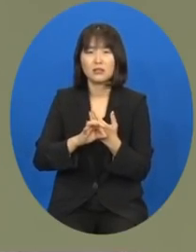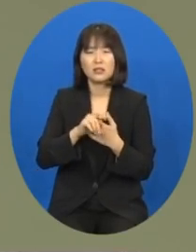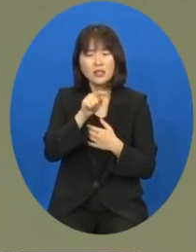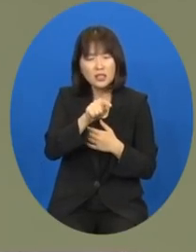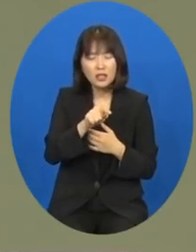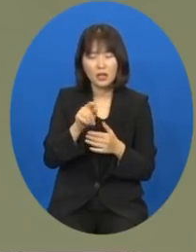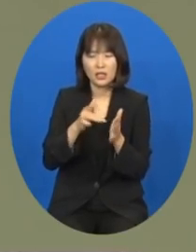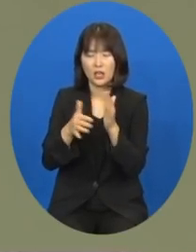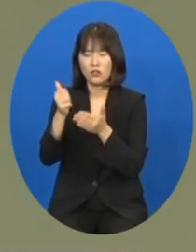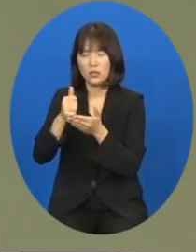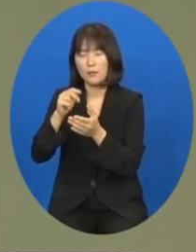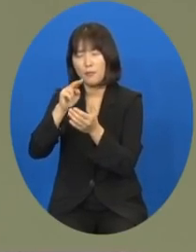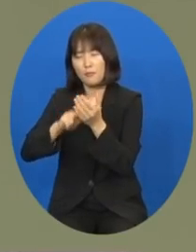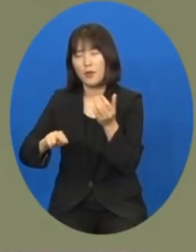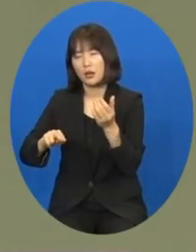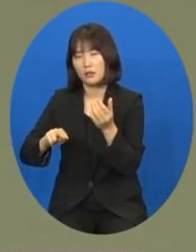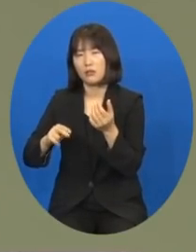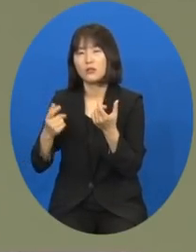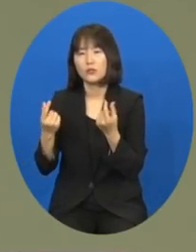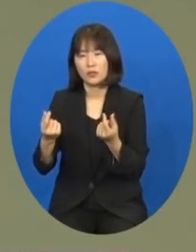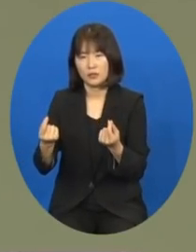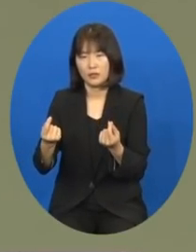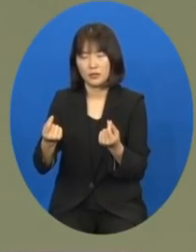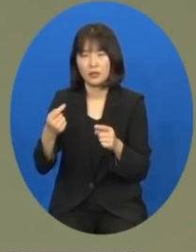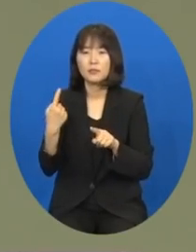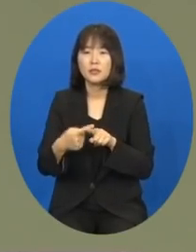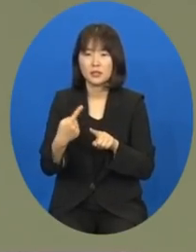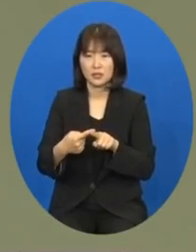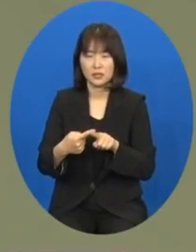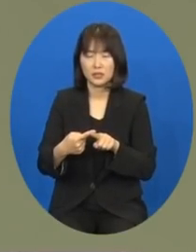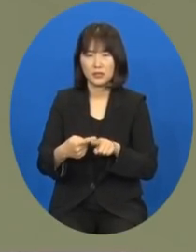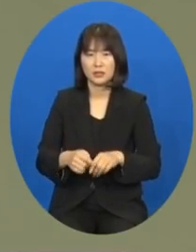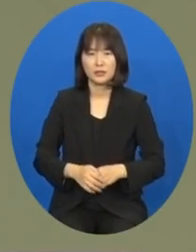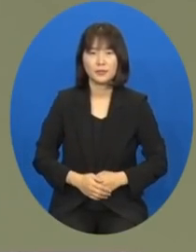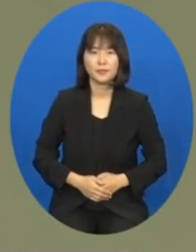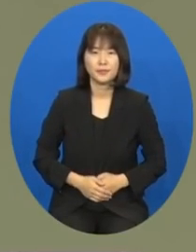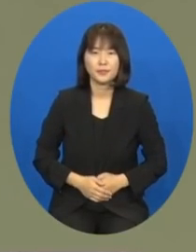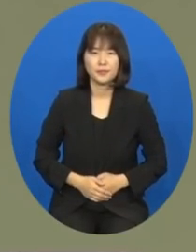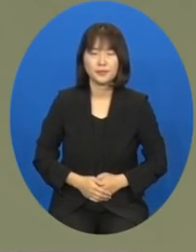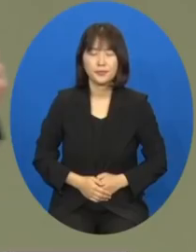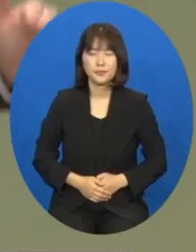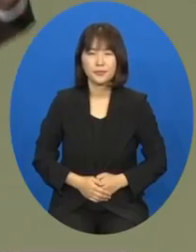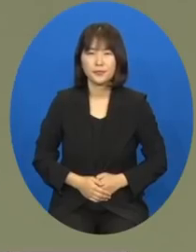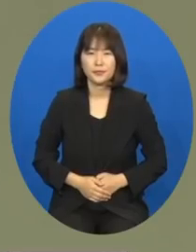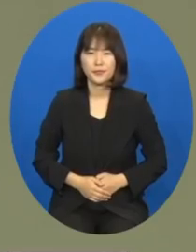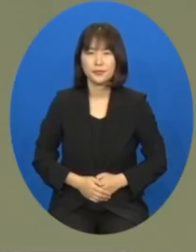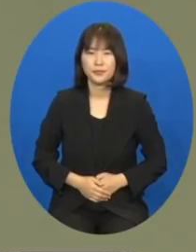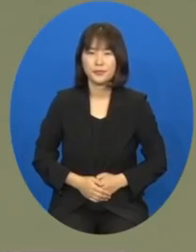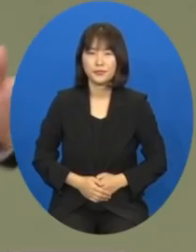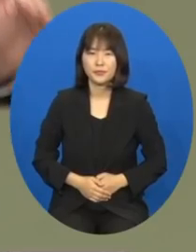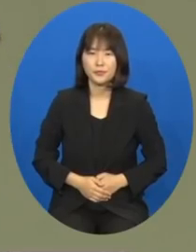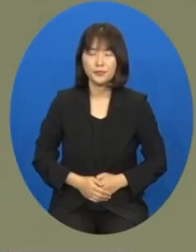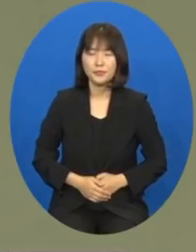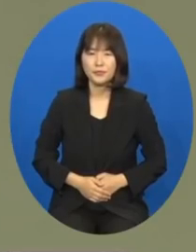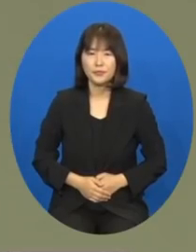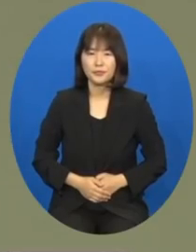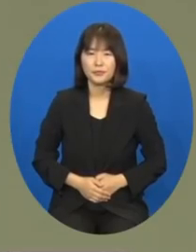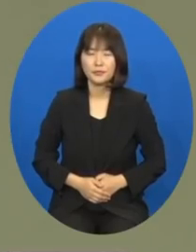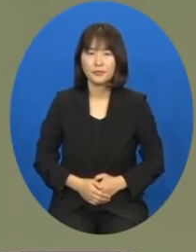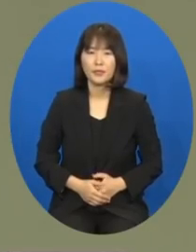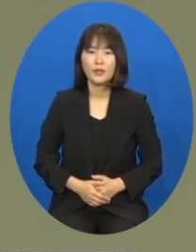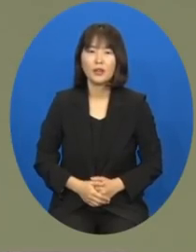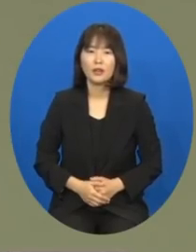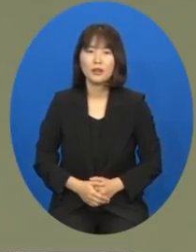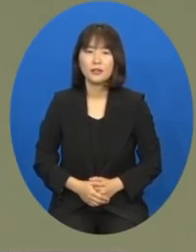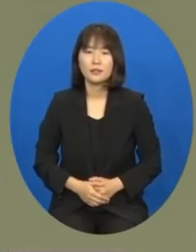했어요 포기하는 것 기범이 것 은 야 이 단어가 깊 어 파는거 말씀을 서서히 져 사이 터에 타협 시키는 겁니다